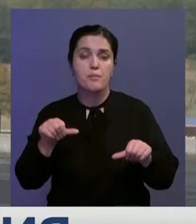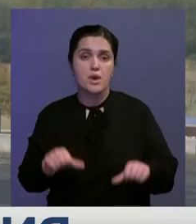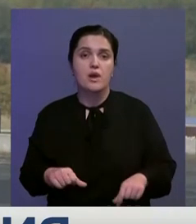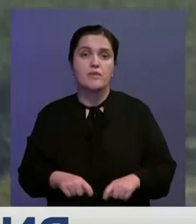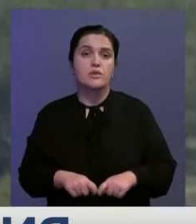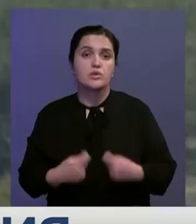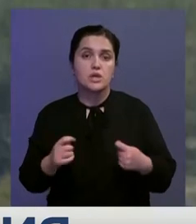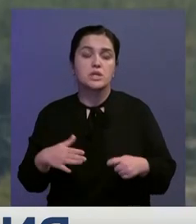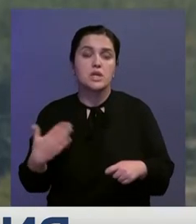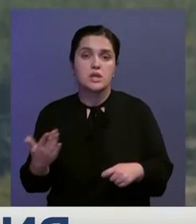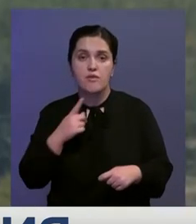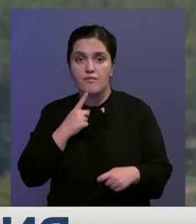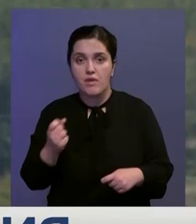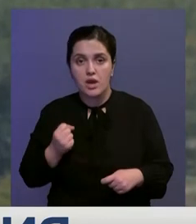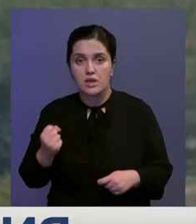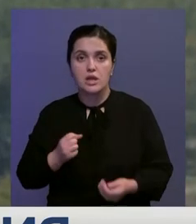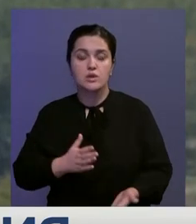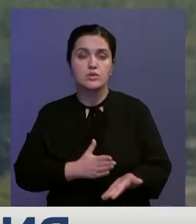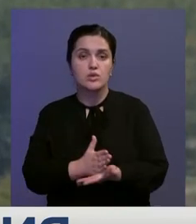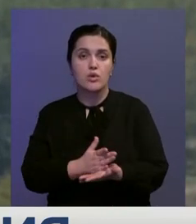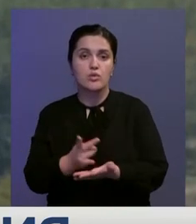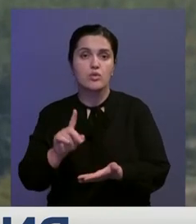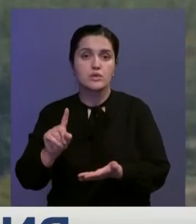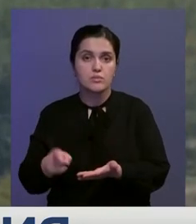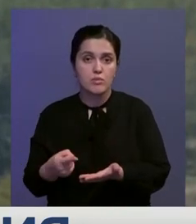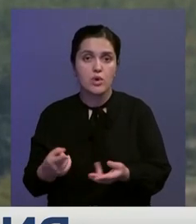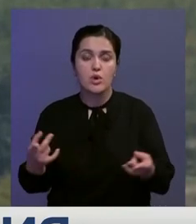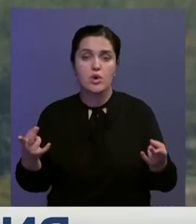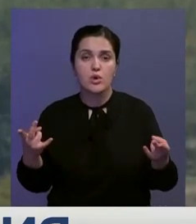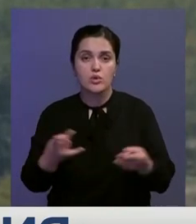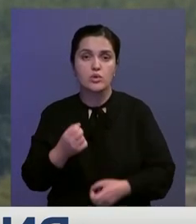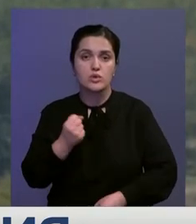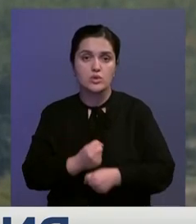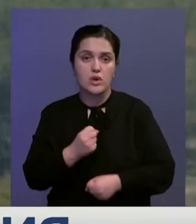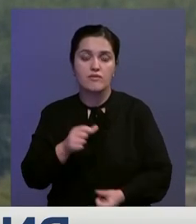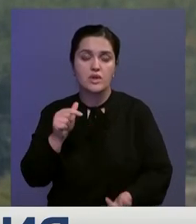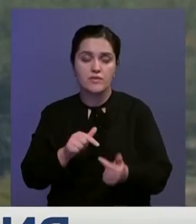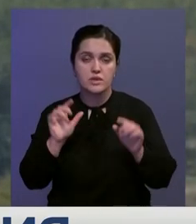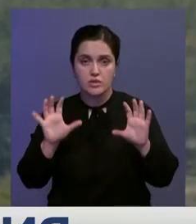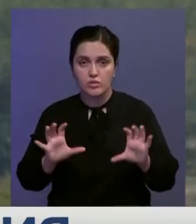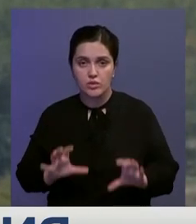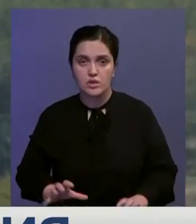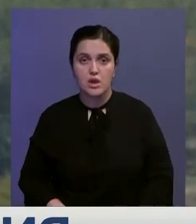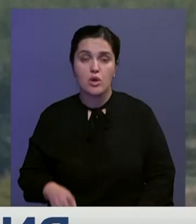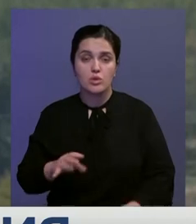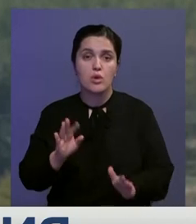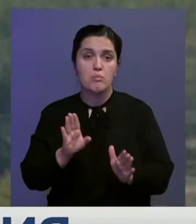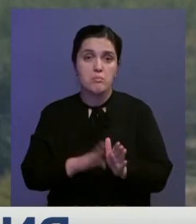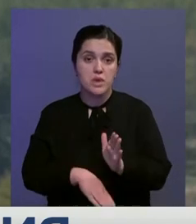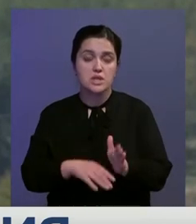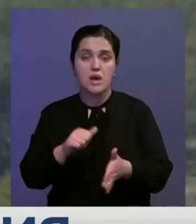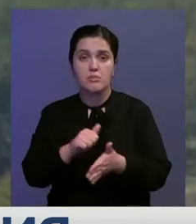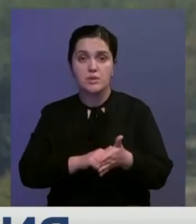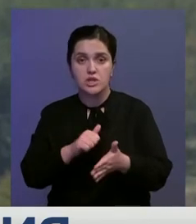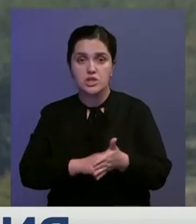стороны военнослужащих, то спрос должен быть самый строгий в соответствии с законом. Но беспричинно отрывать